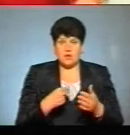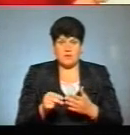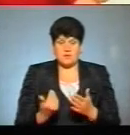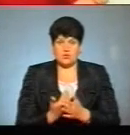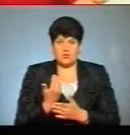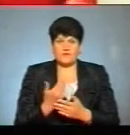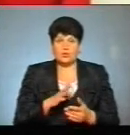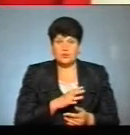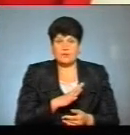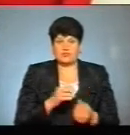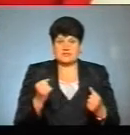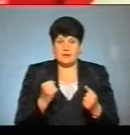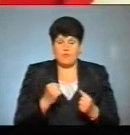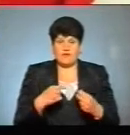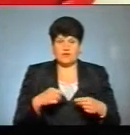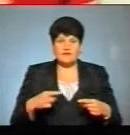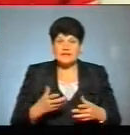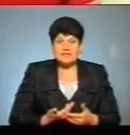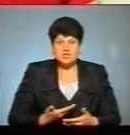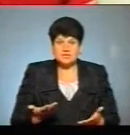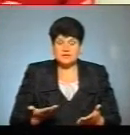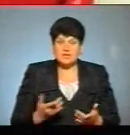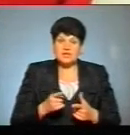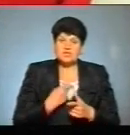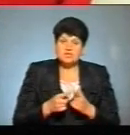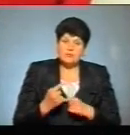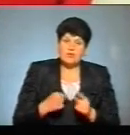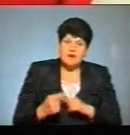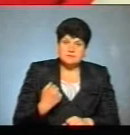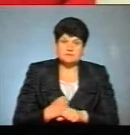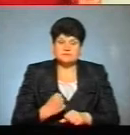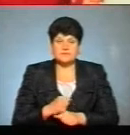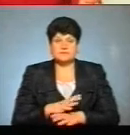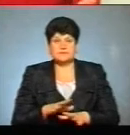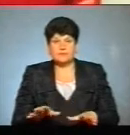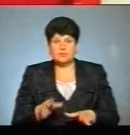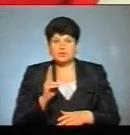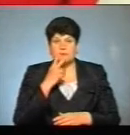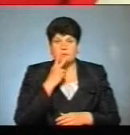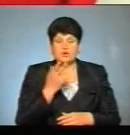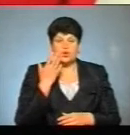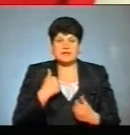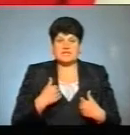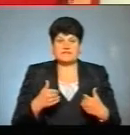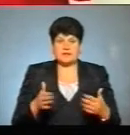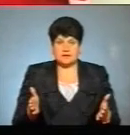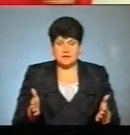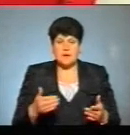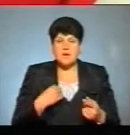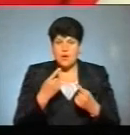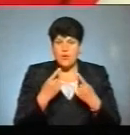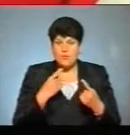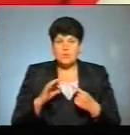в неї був зимовий товар. Вона не виживе. Чи вийде вона, чи не вийде, ми будемо бачити від того, коли нас відкриють. Але ми